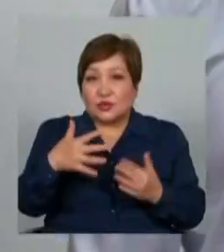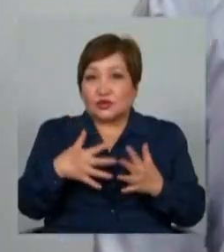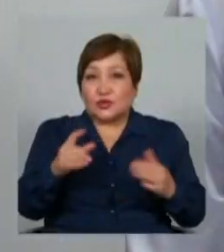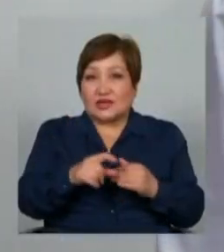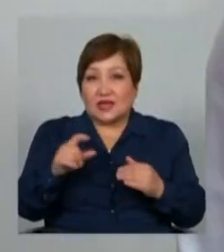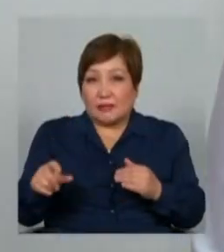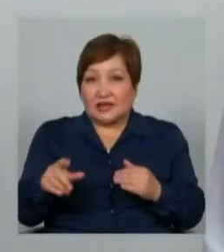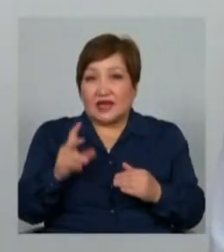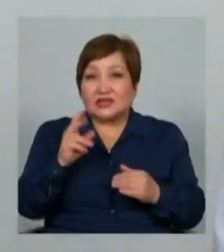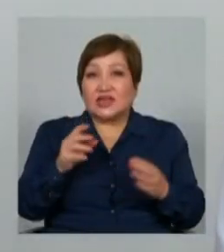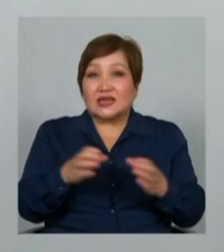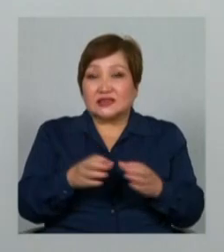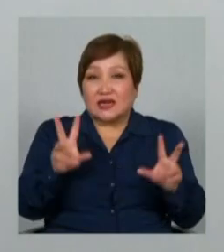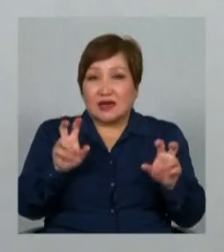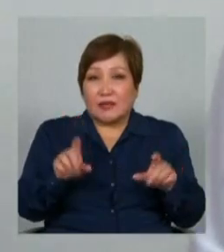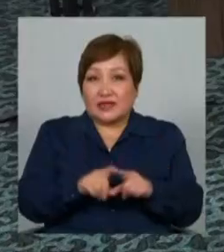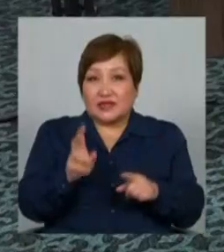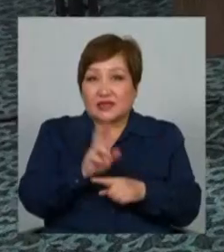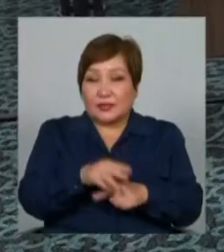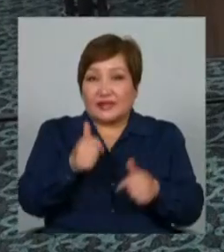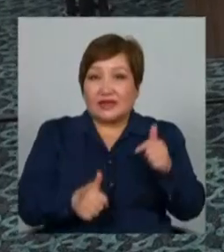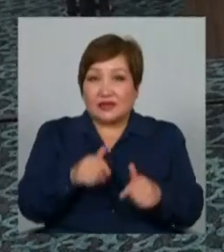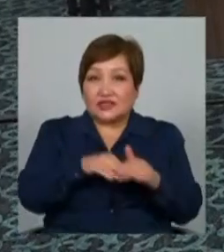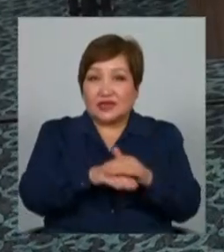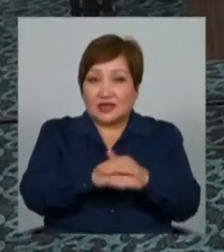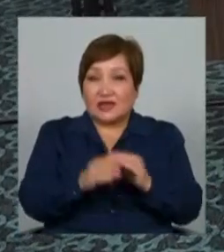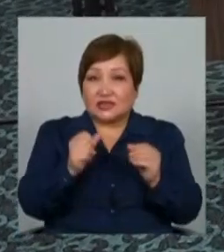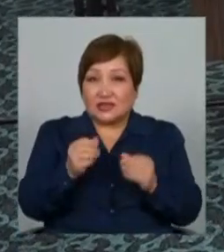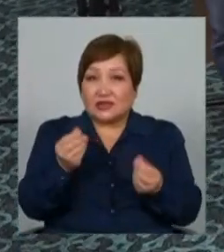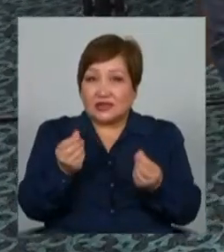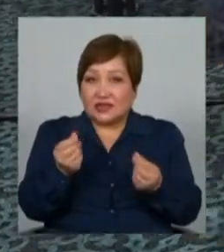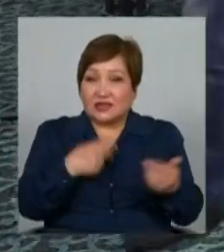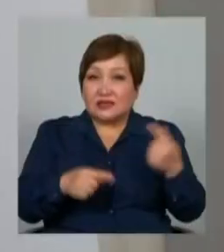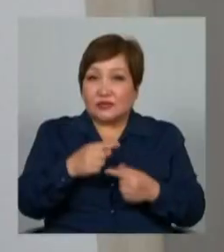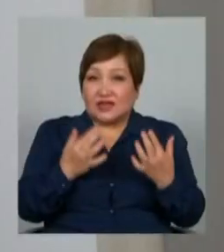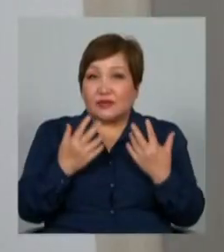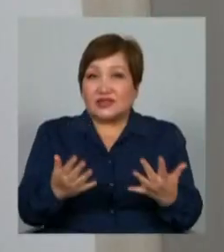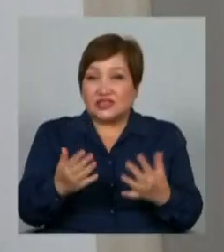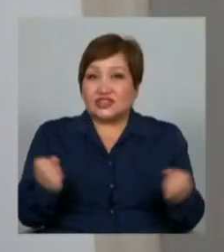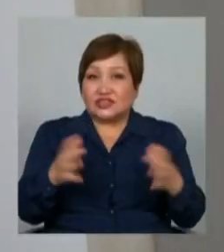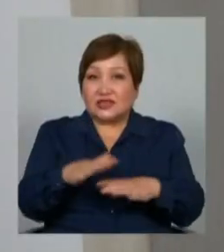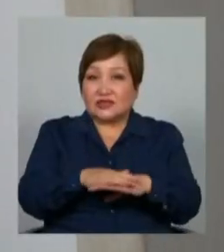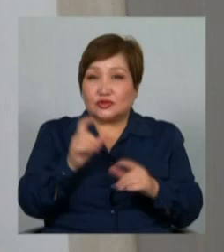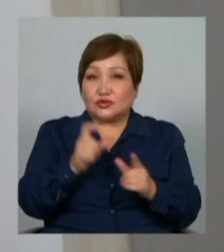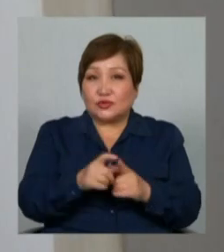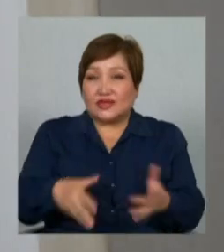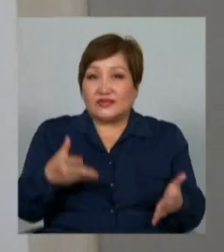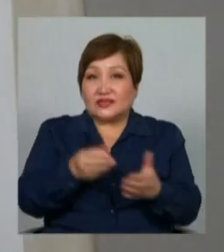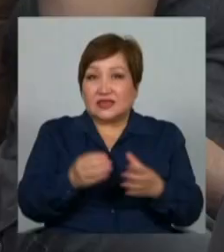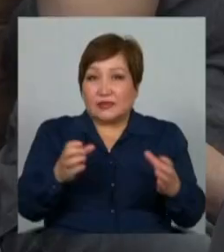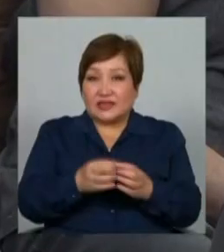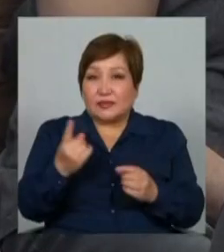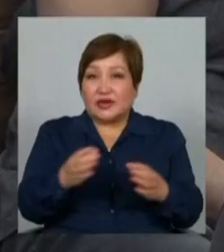Астекс Кейзет компаниясына келіп тендерге салынған ақшаларын қайтаруды талап етті. Жиналғандардың сөзінше инвестициялық компанияға бір топ